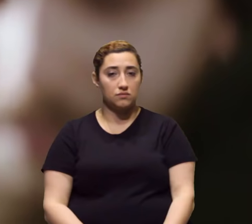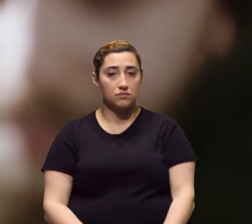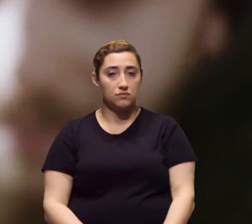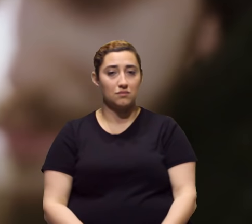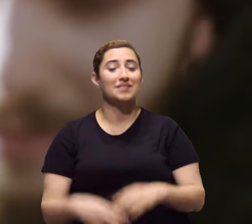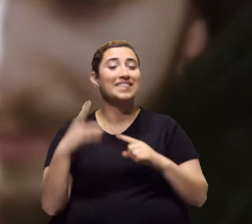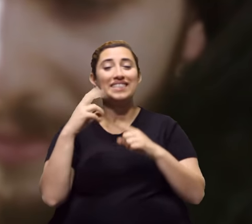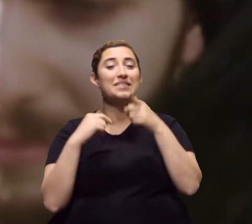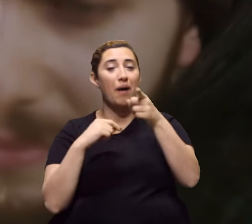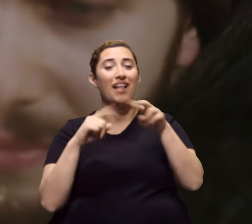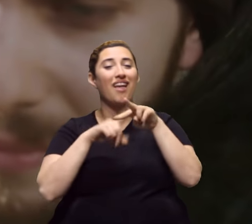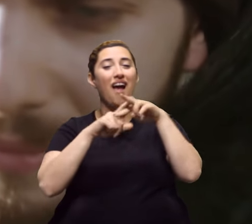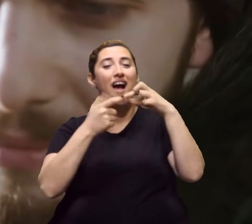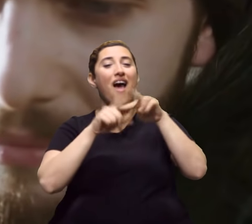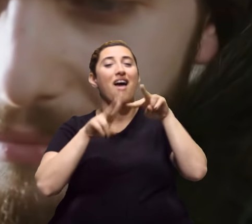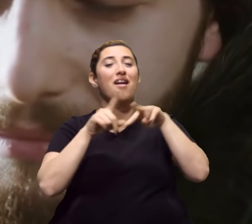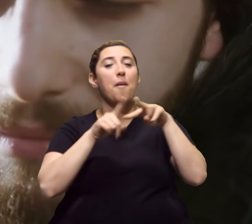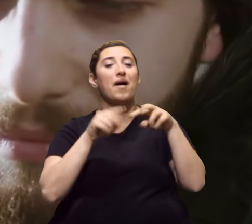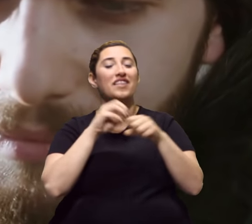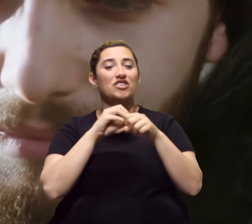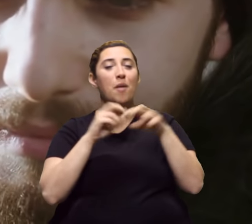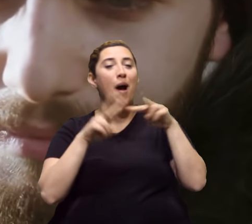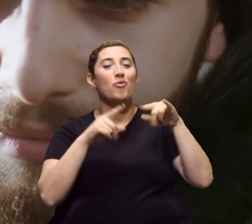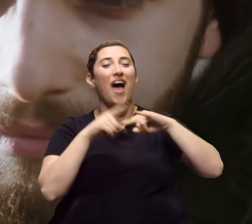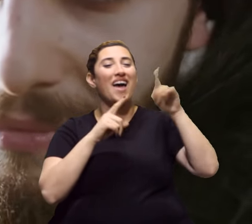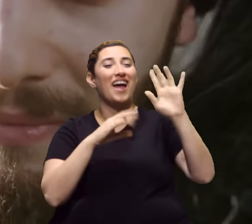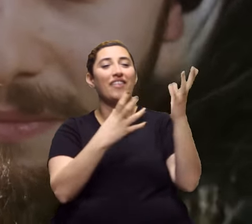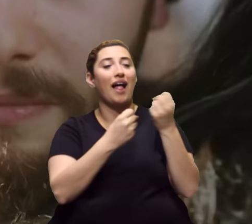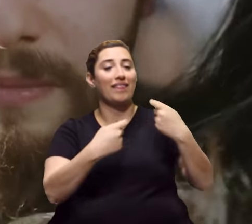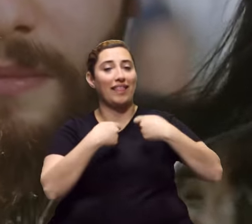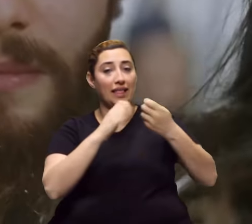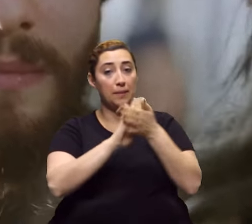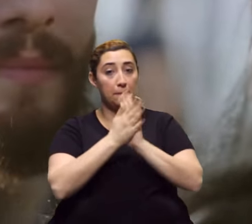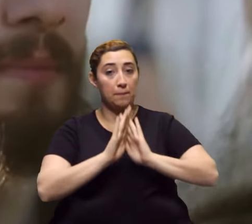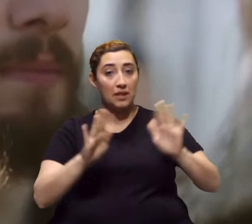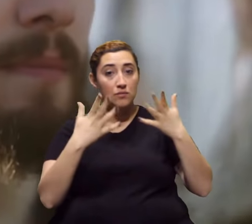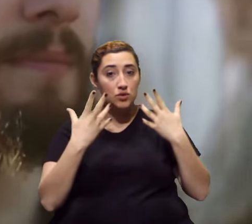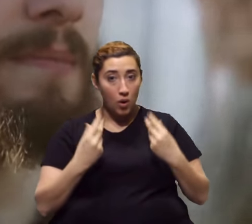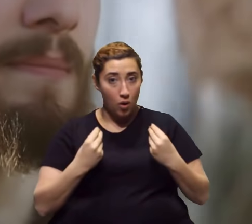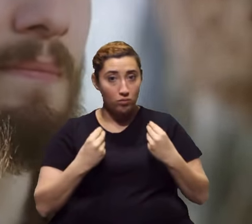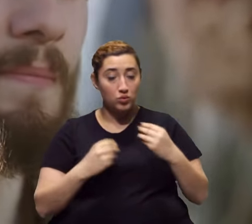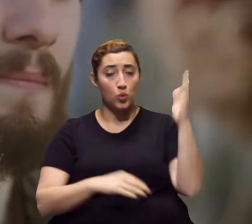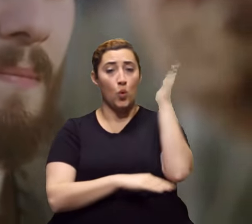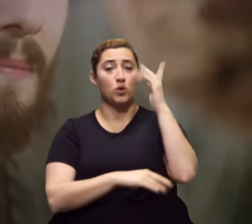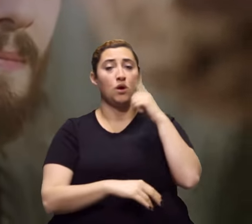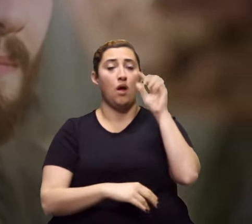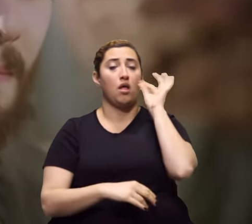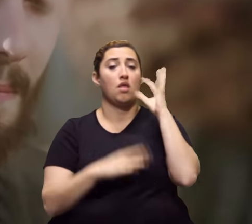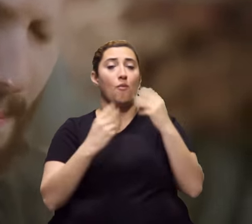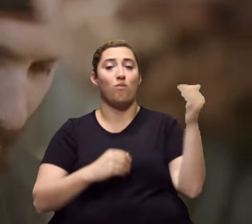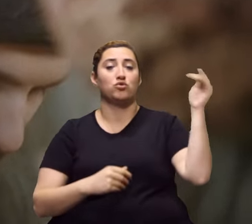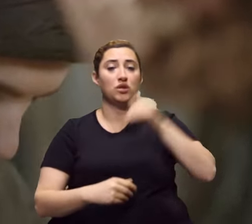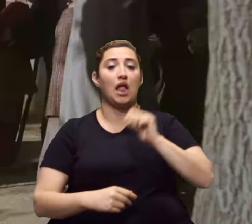ağlıyor. İsmail de Karaman'da Mahmut Hayrani halifelerinden aldığı eğitimi tamam etmiş, koca bir civan olmuştu